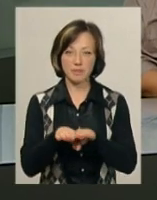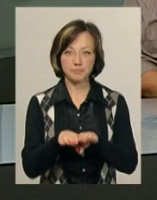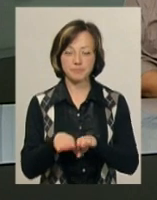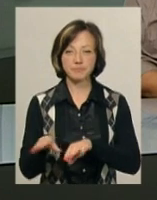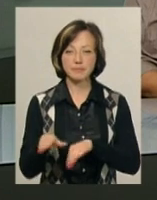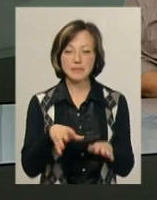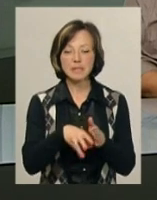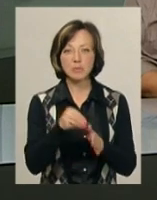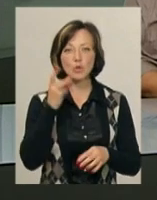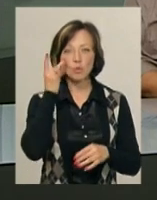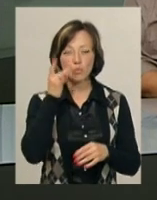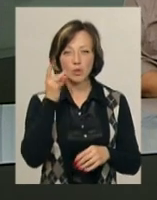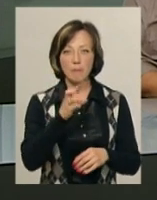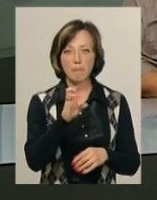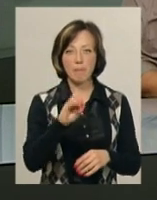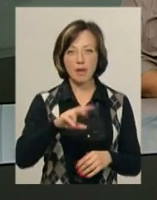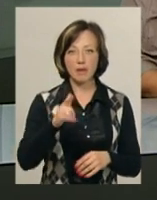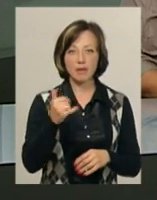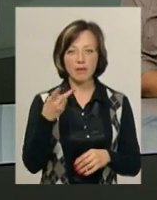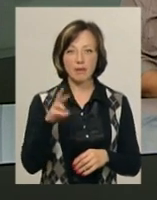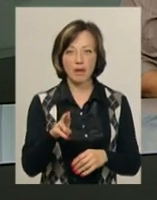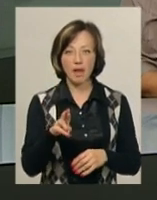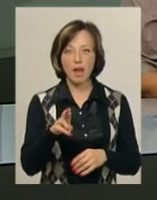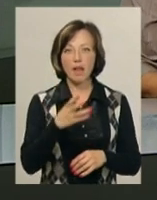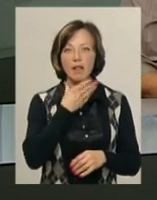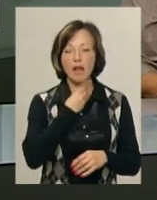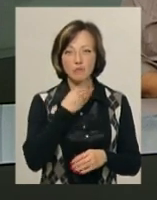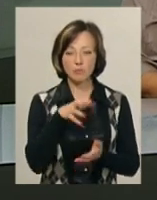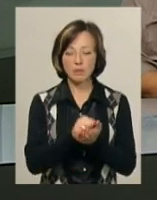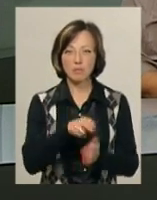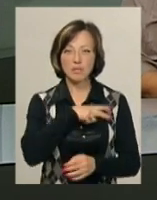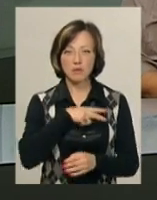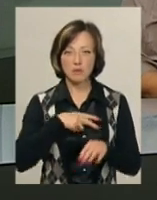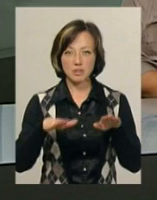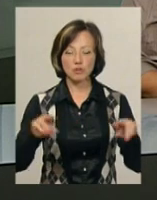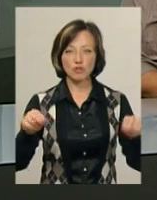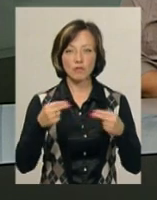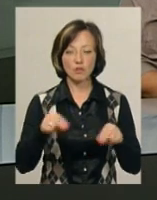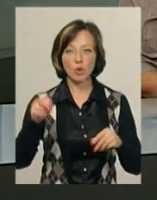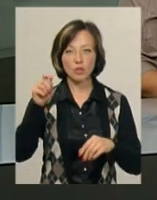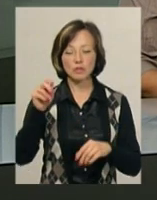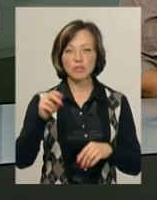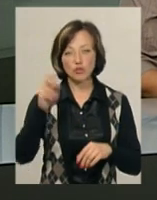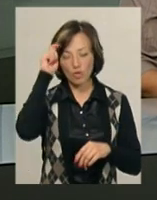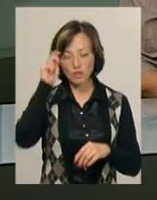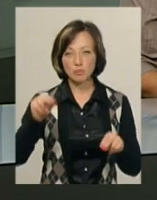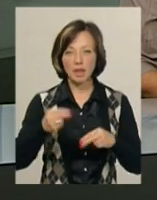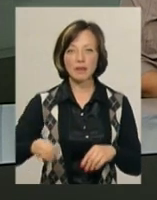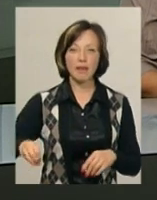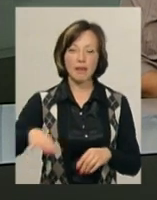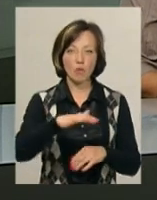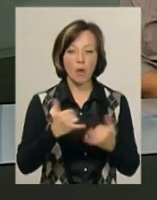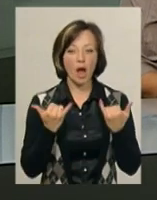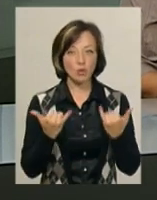Саме збірні Румунії, Бельгії і Латвії посіли призові місця в чоловічому чемпіонаті Європи з регбі-7. А відсьогодні, каже